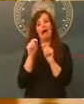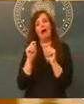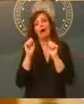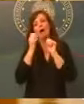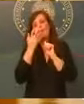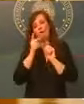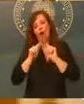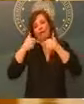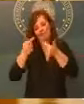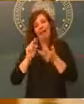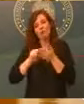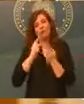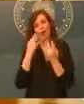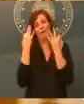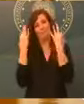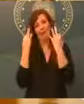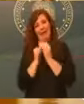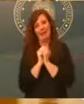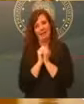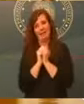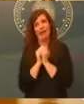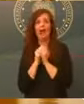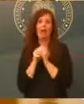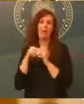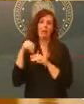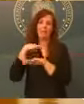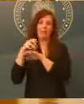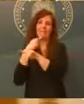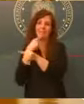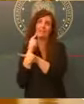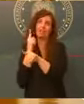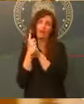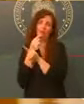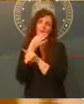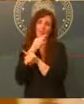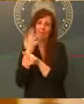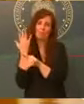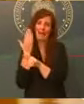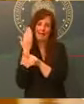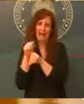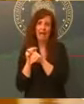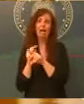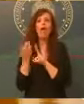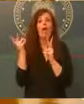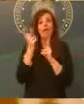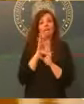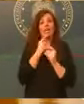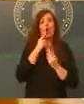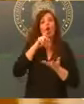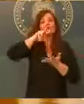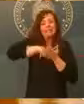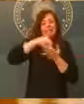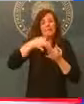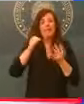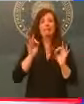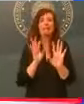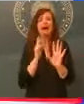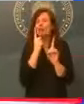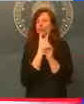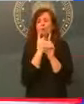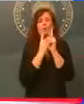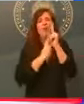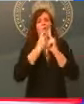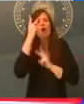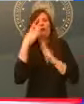dobbiamo riuscirci non è organizzato nulla però dico che dobbiamo tentare assolutamente di offrire ai ragazzi